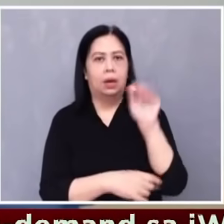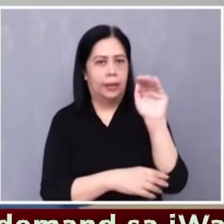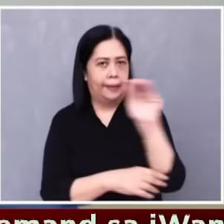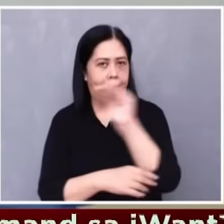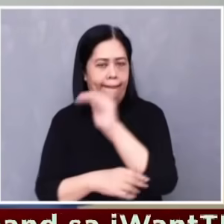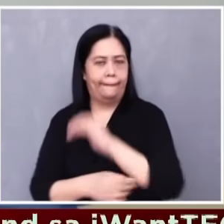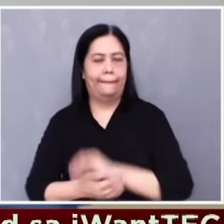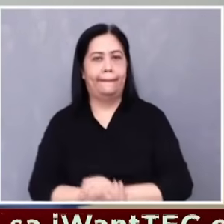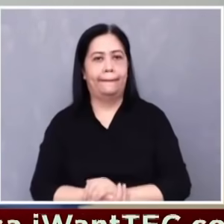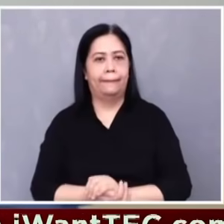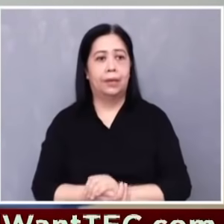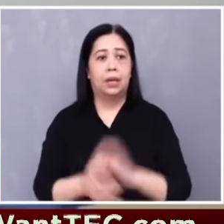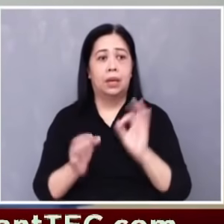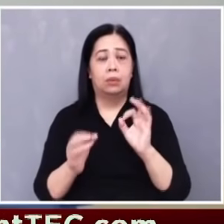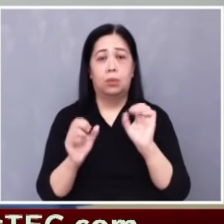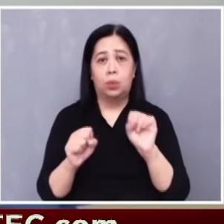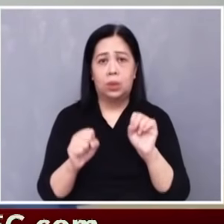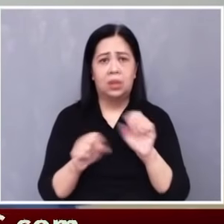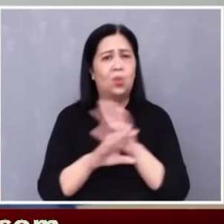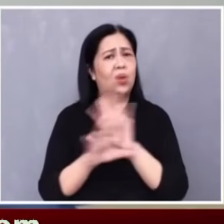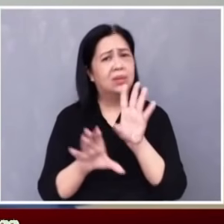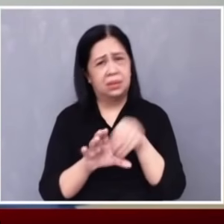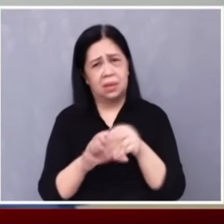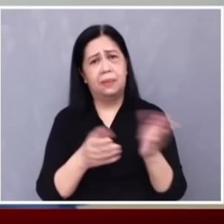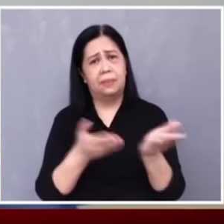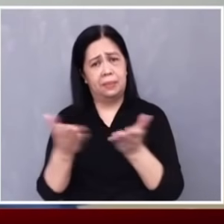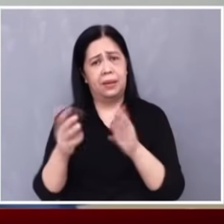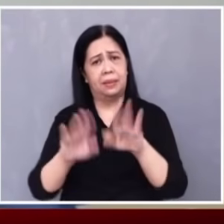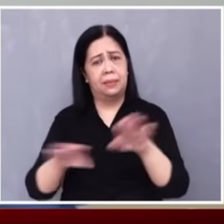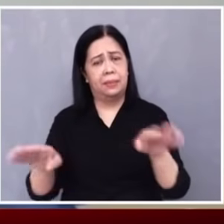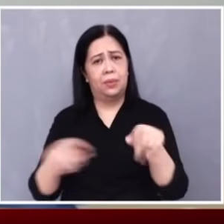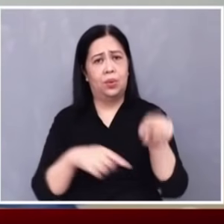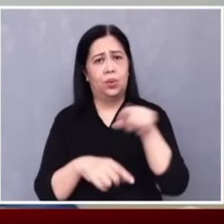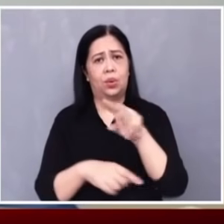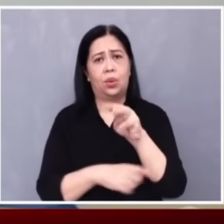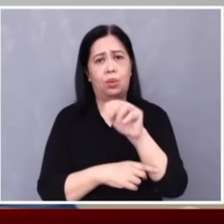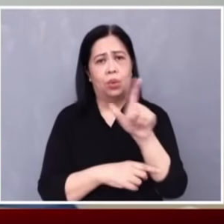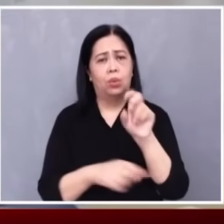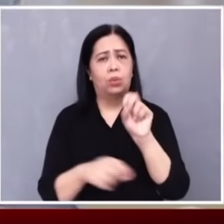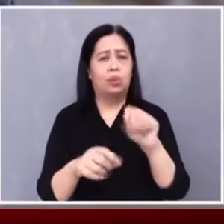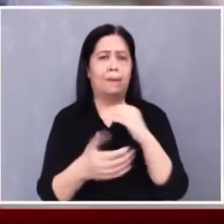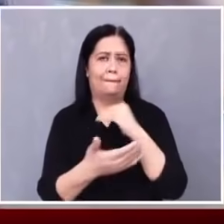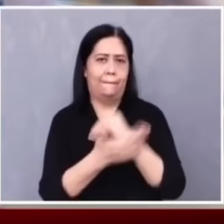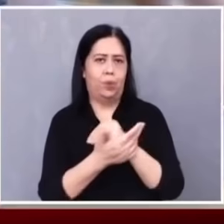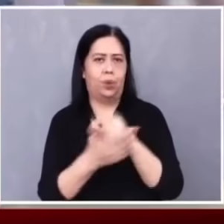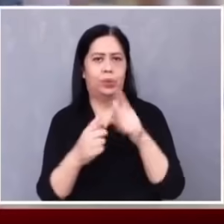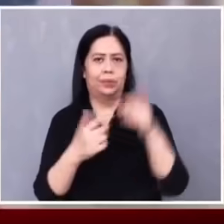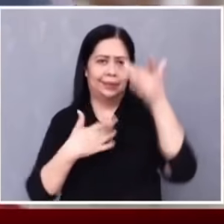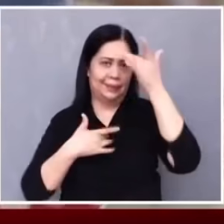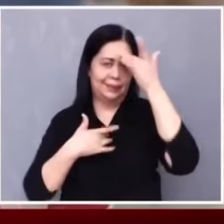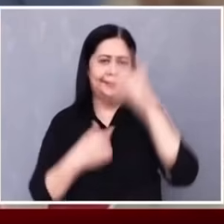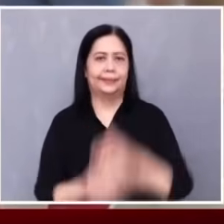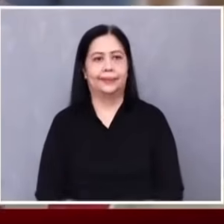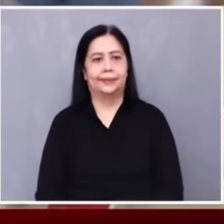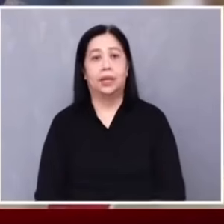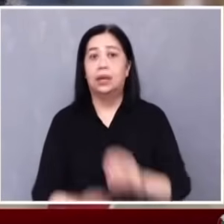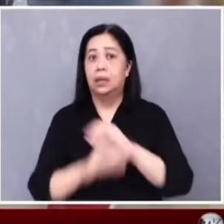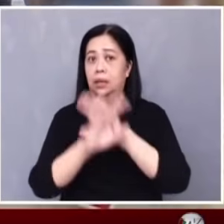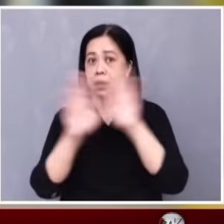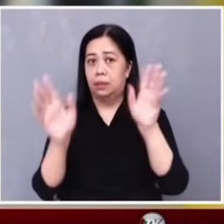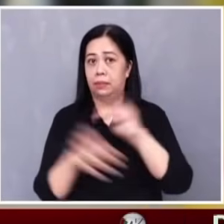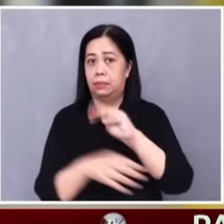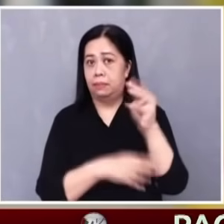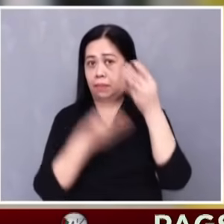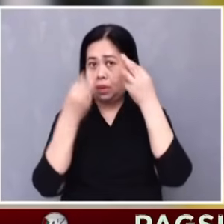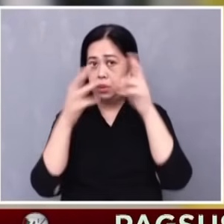Kung paaari po, huwag na pong isama ang mga bata sa mga malls upang maiwasan ang pagkakasakit. Malinaw naman sa Metro Mayors kung